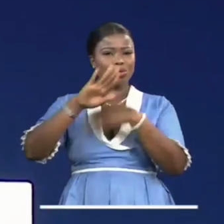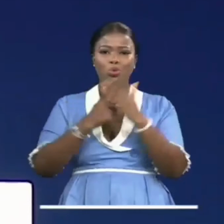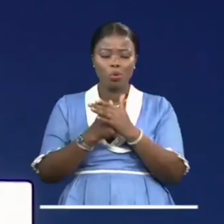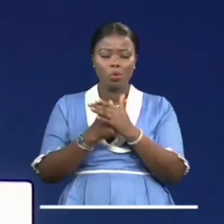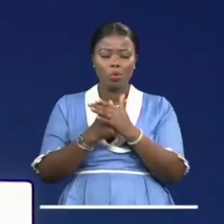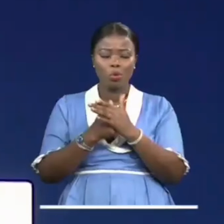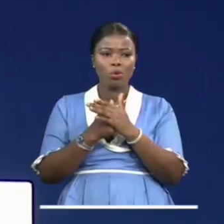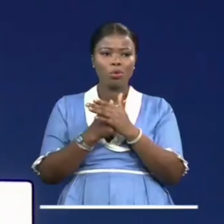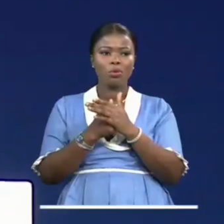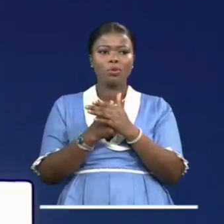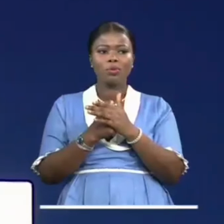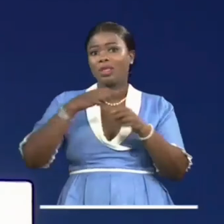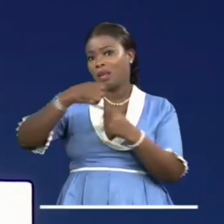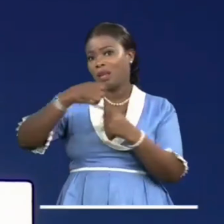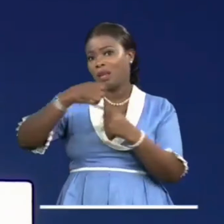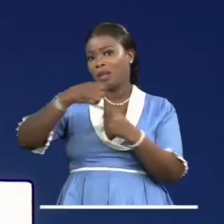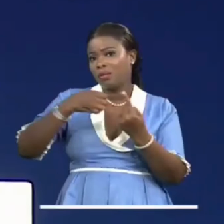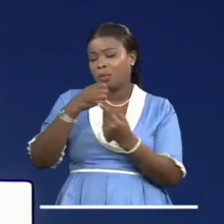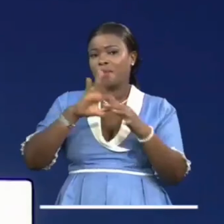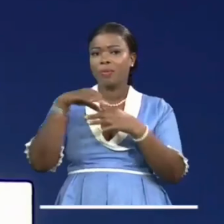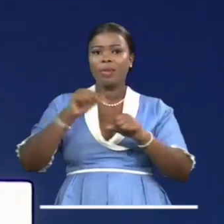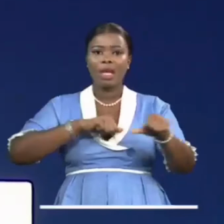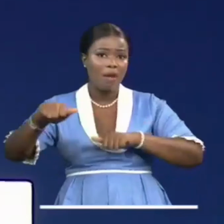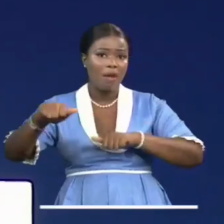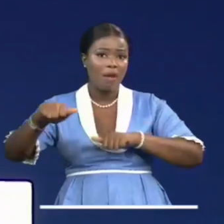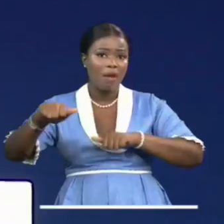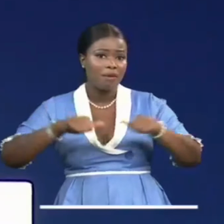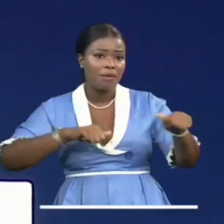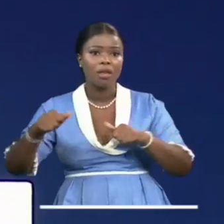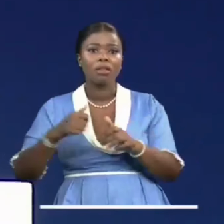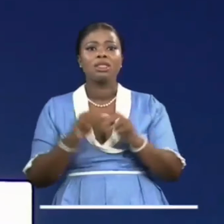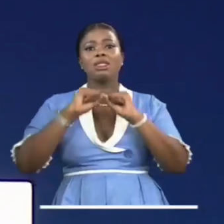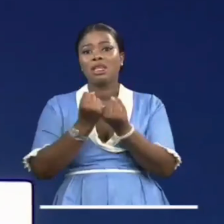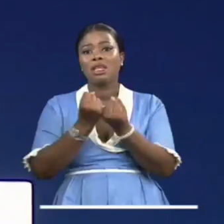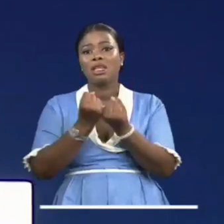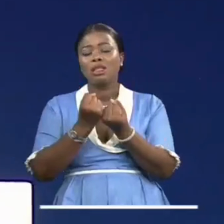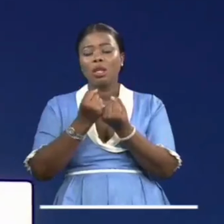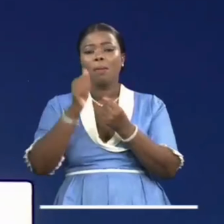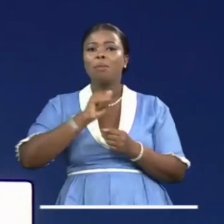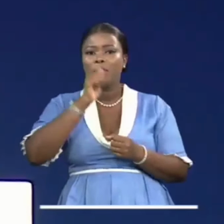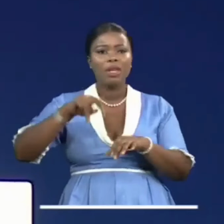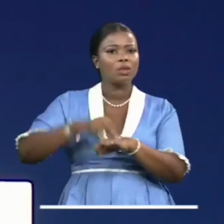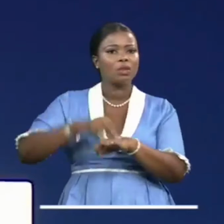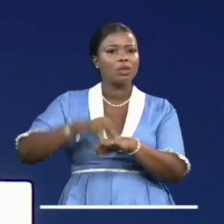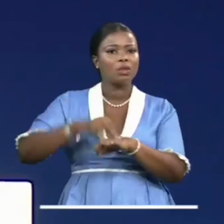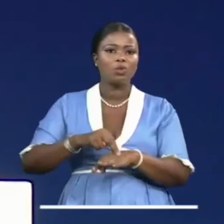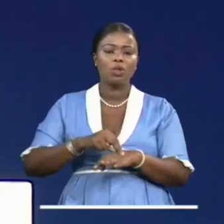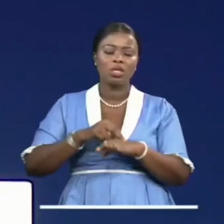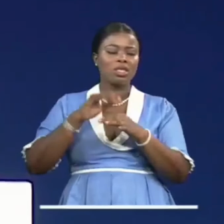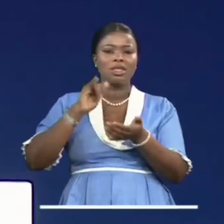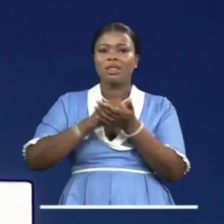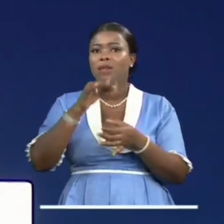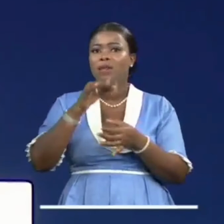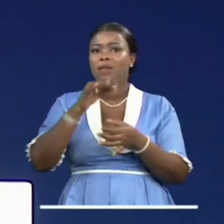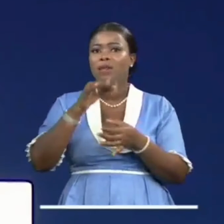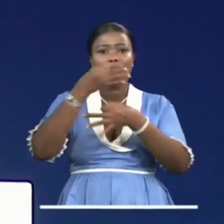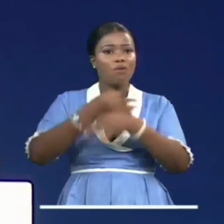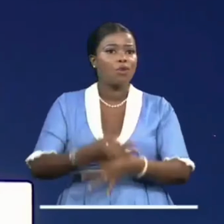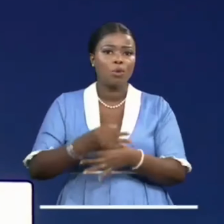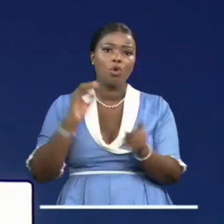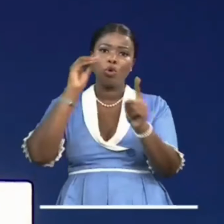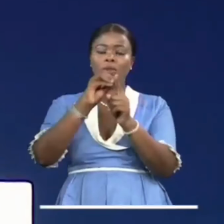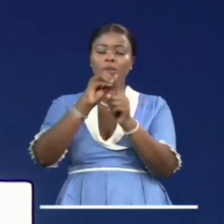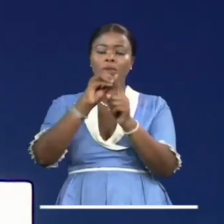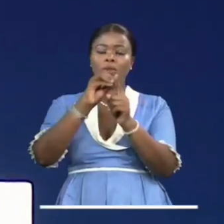place l'environnement des affaires doit être également propice au secteur privé national et c'est fondamental ça c'est un des objectifs stratégiques